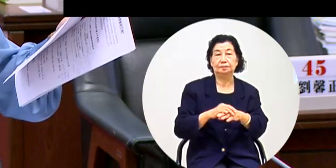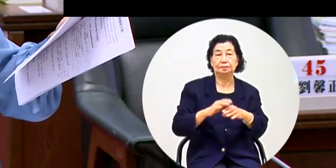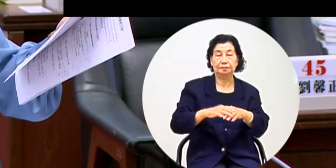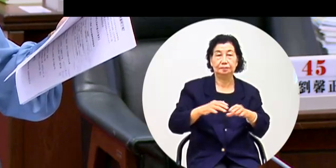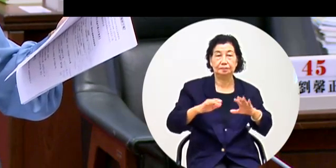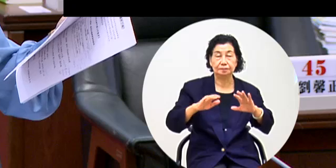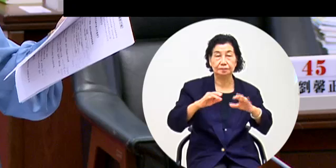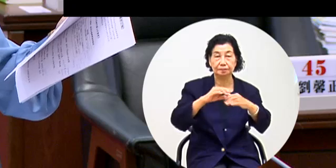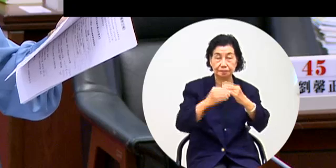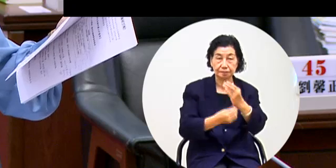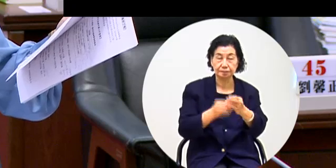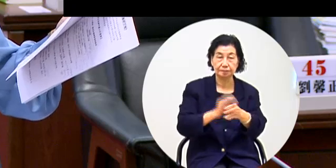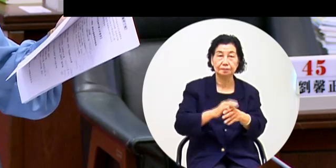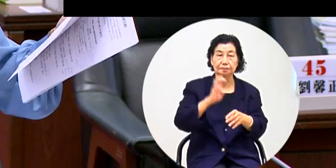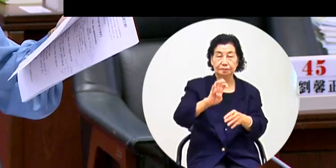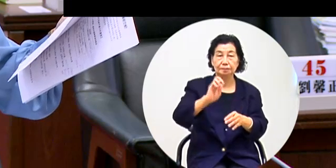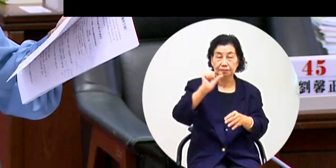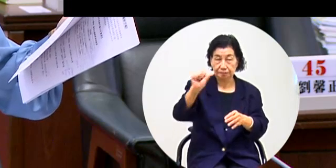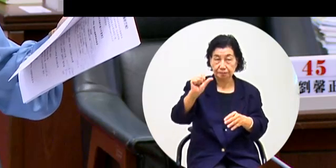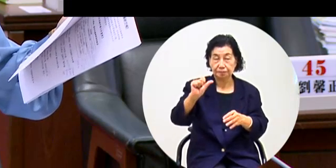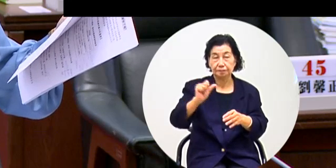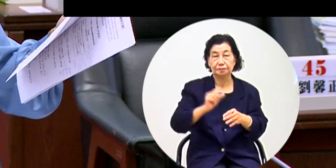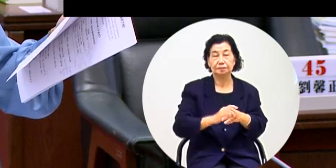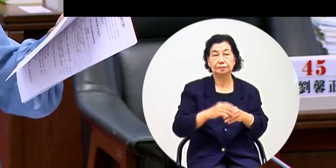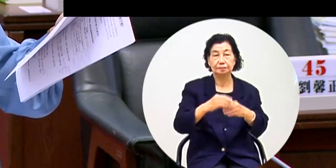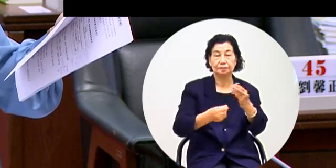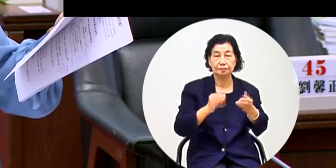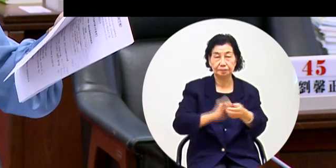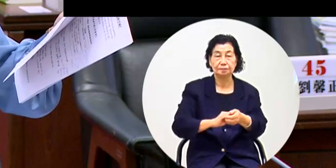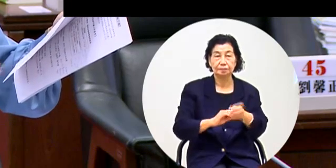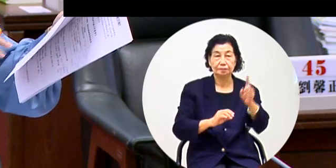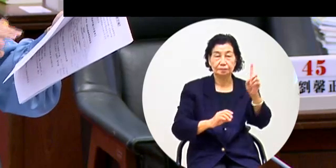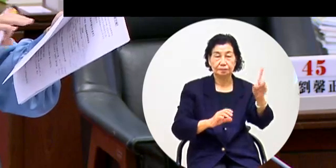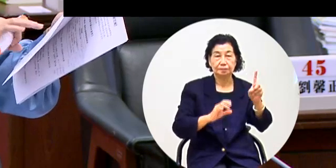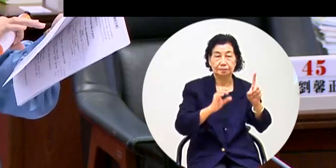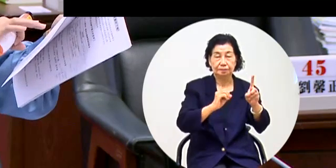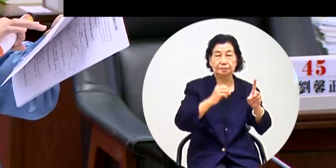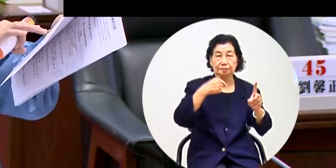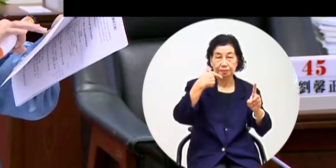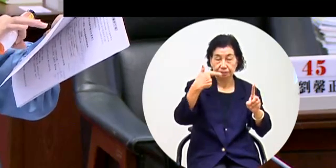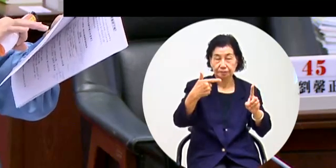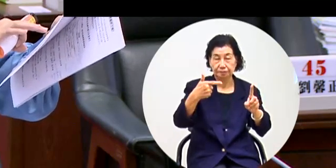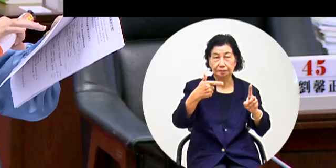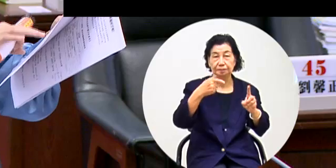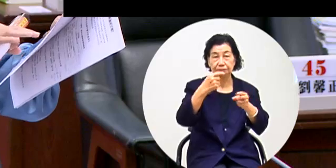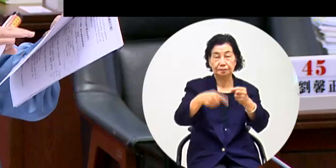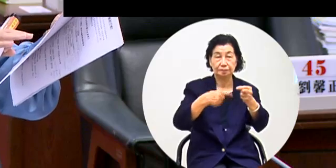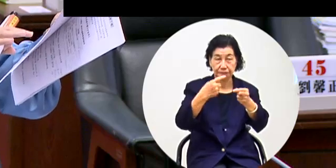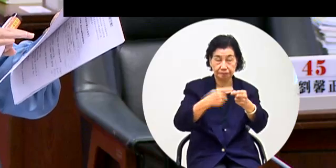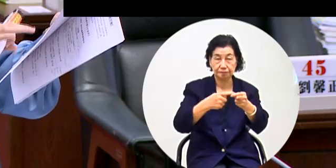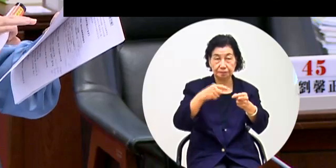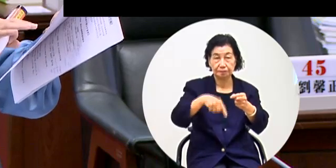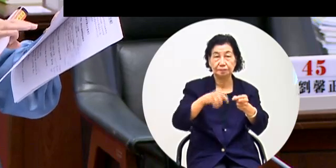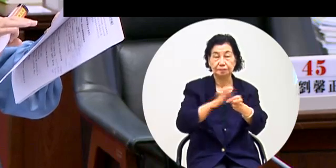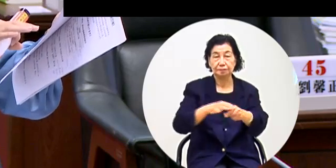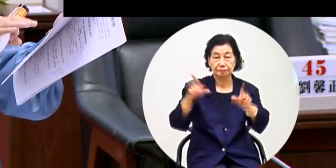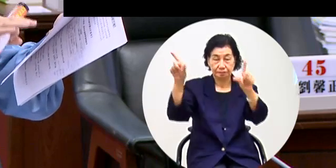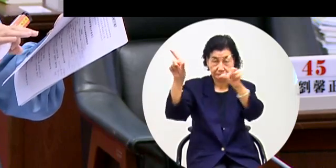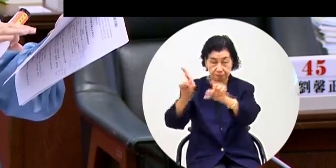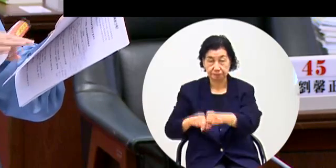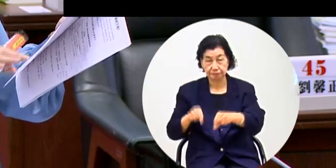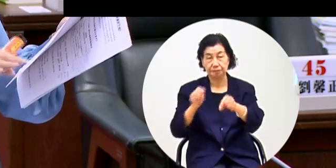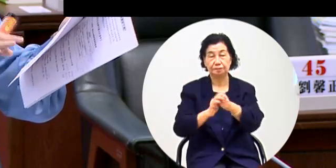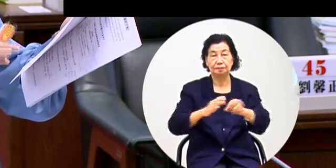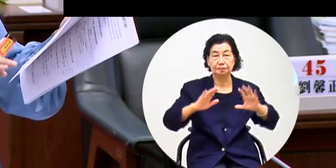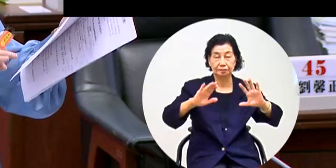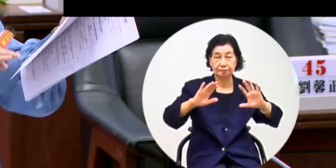在107年的5月1号开始，好，就要依据这个全国国土计划进行拟定，好，在109年